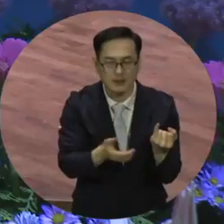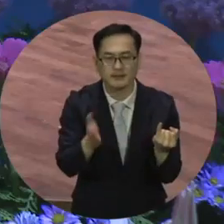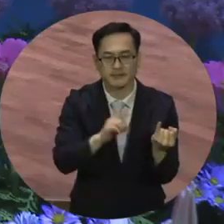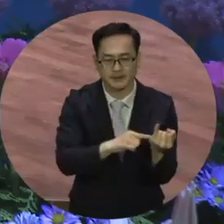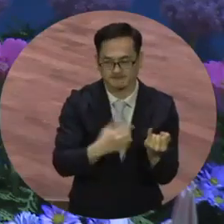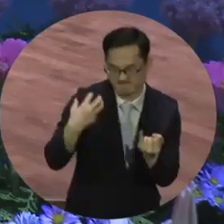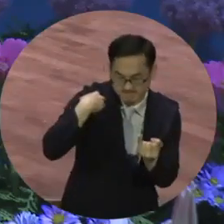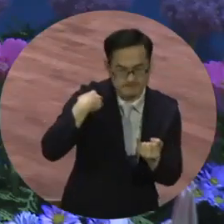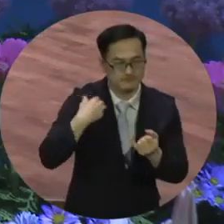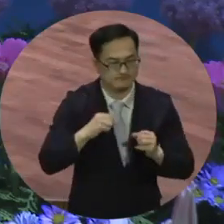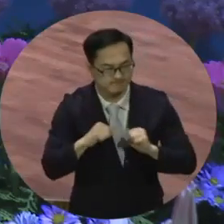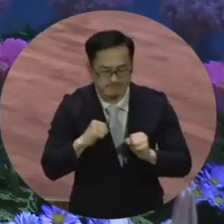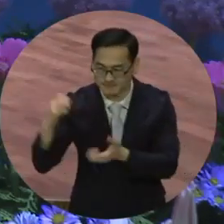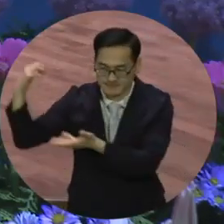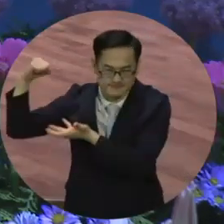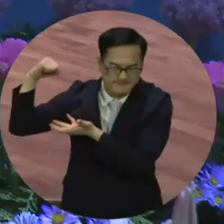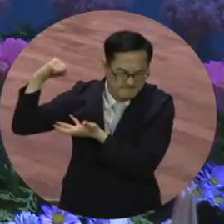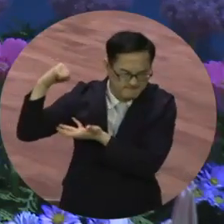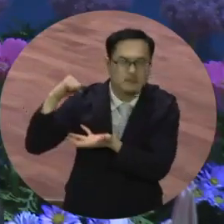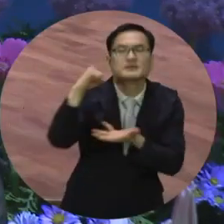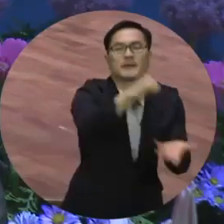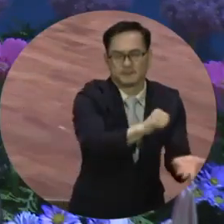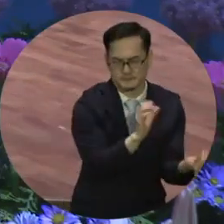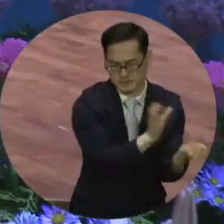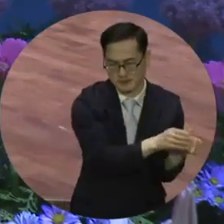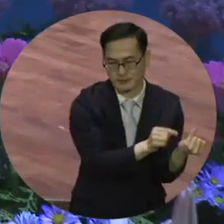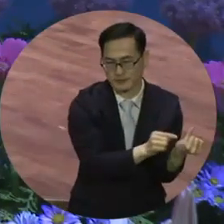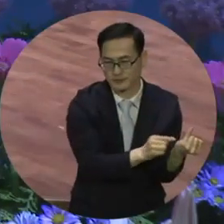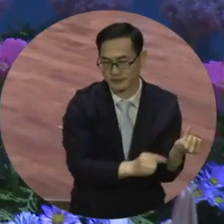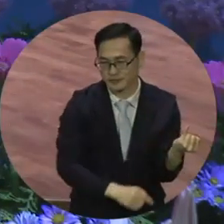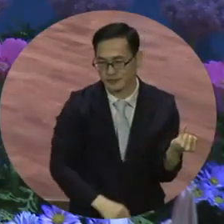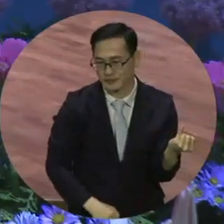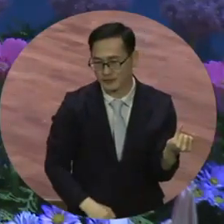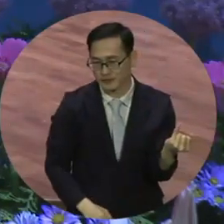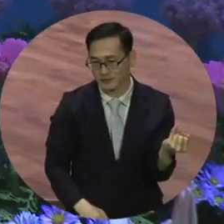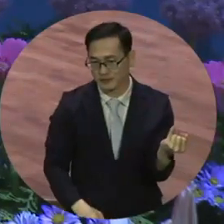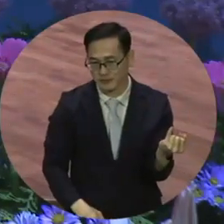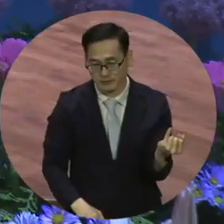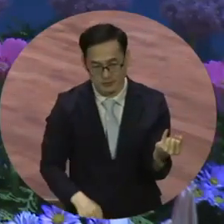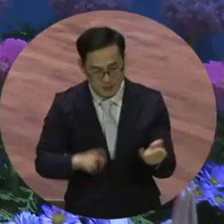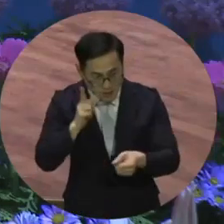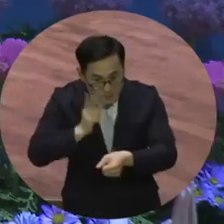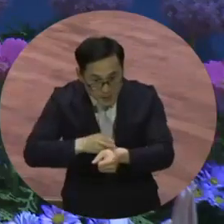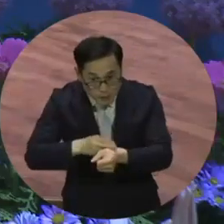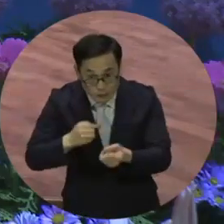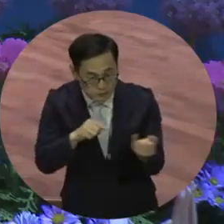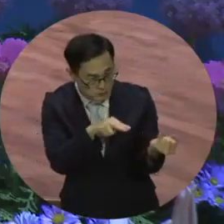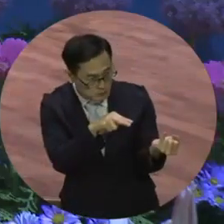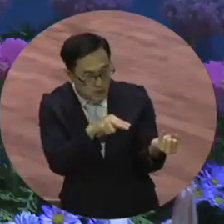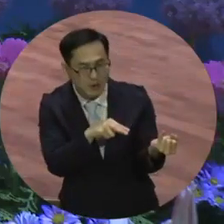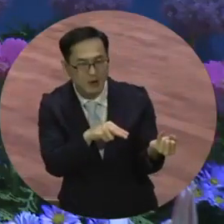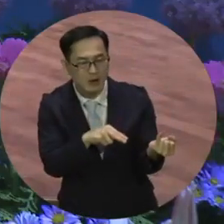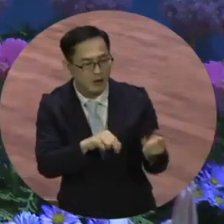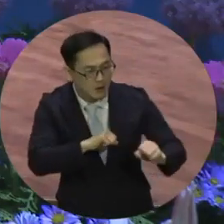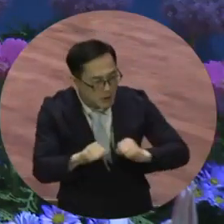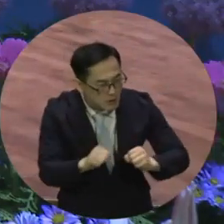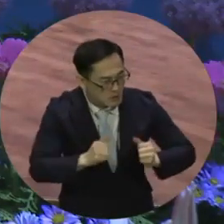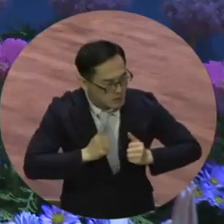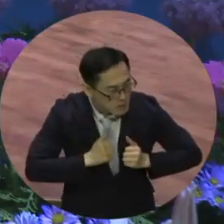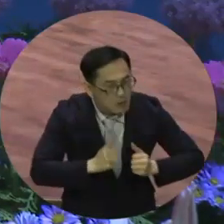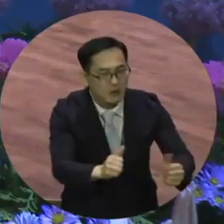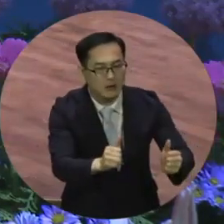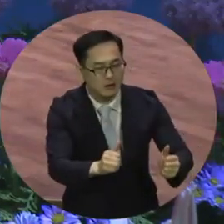인물이었어요. 그래서 사도 바울도 이런 베베를 전적으로 믿고 귀한 사명을, 직분을 맡긴